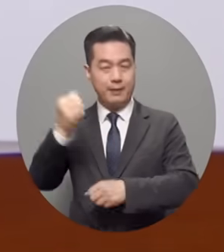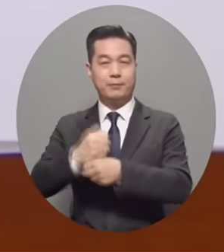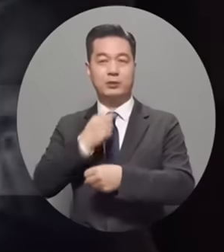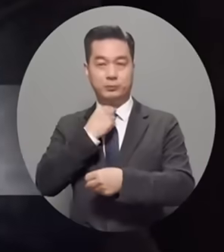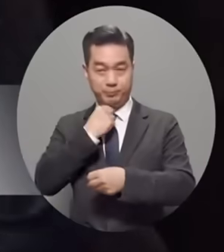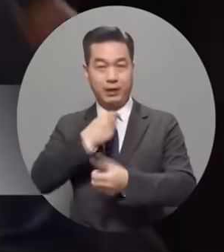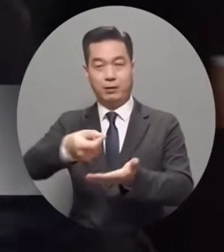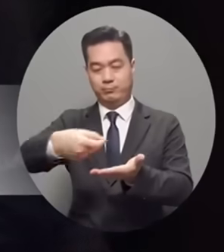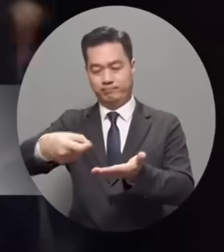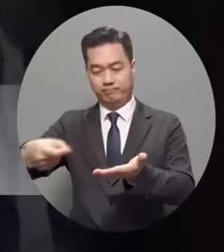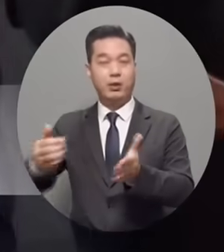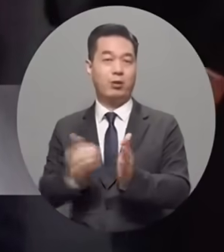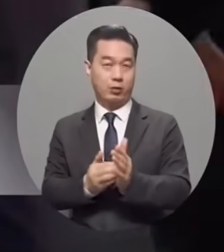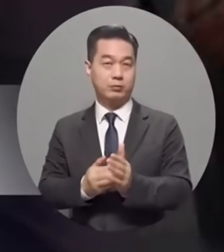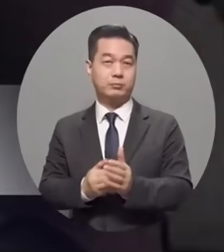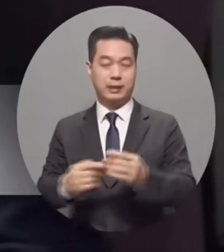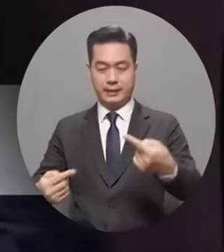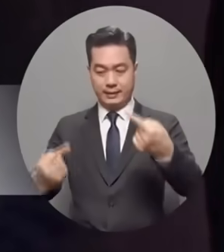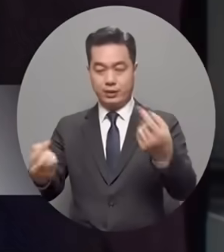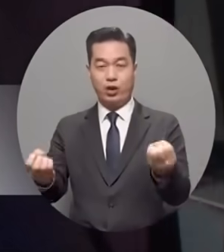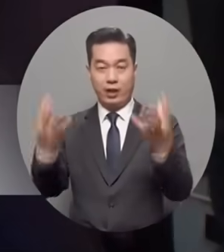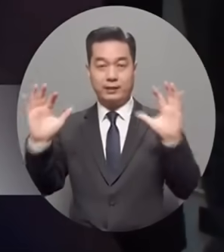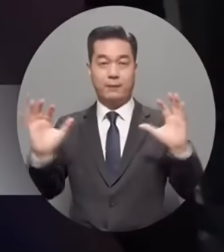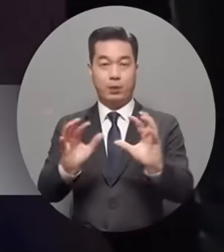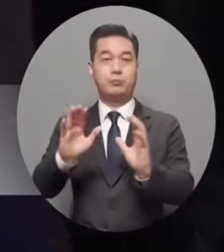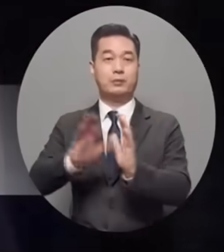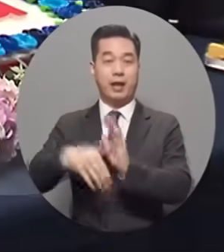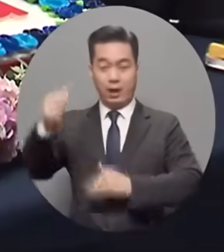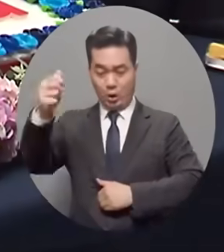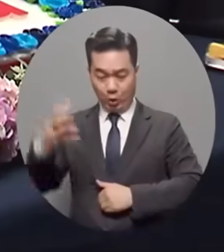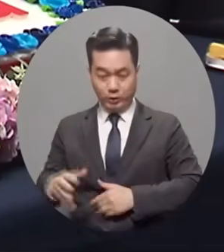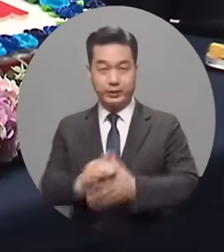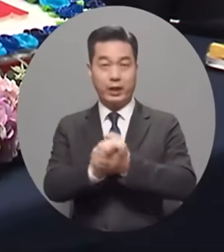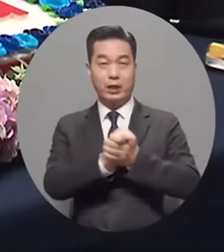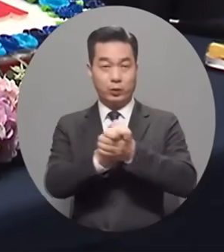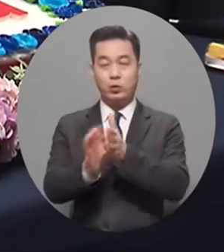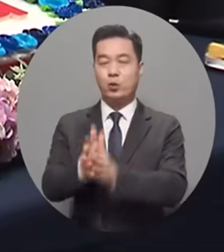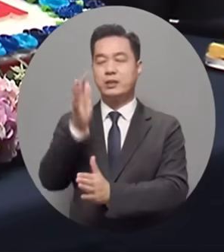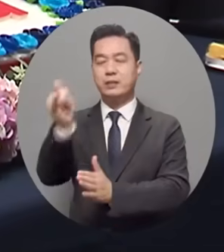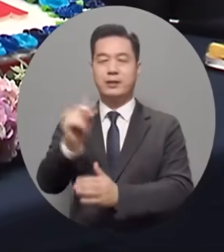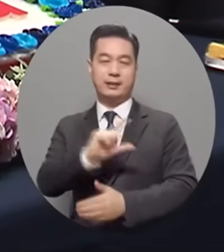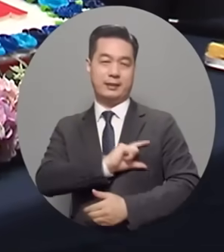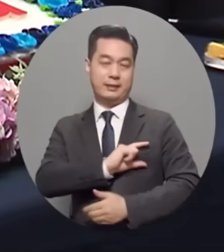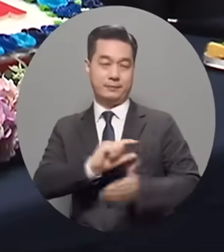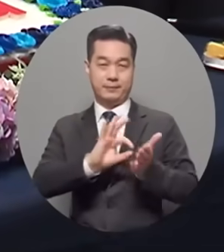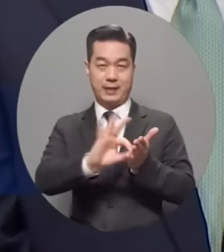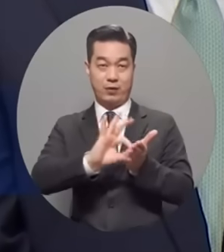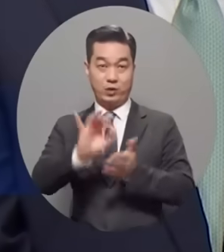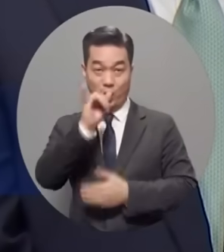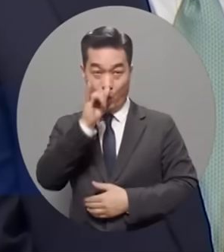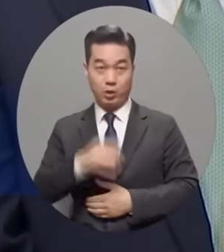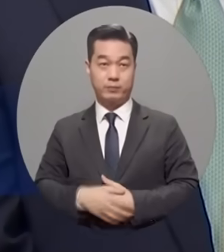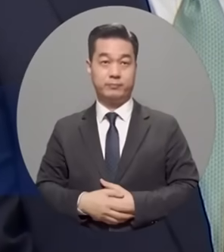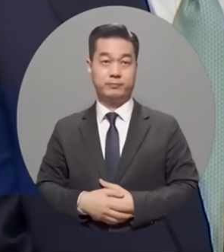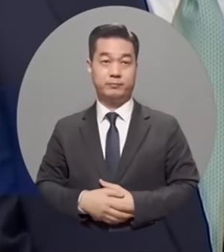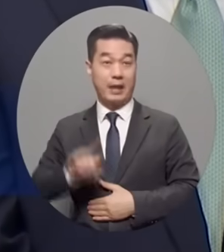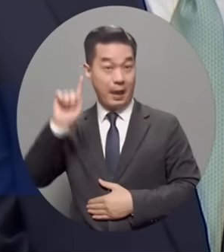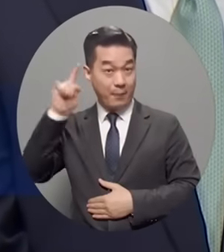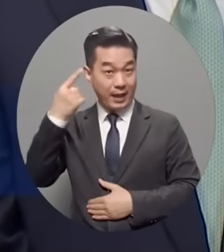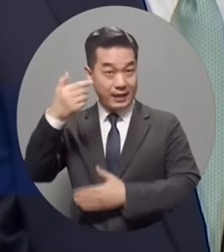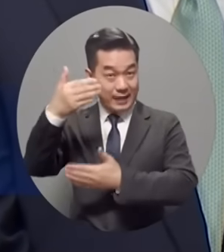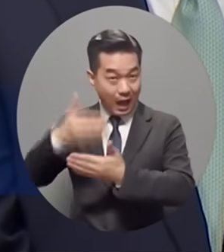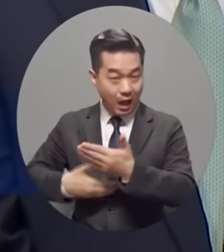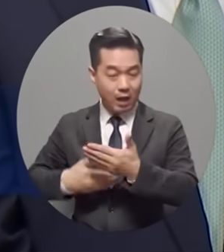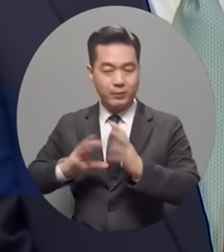적었습니다. 신년 행사에서도 여러 차례 동료 시민을 앞세웠습니다. 100일 남은 국민의 선택을